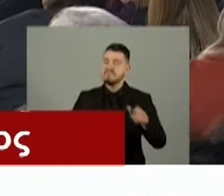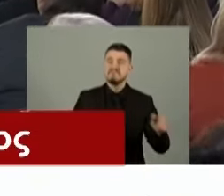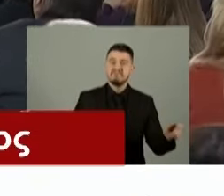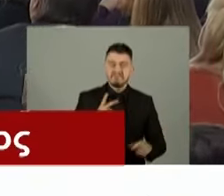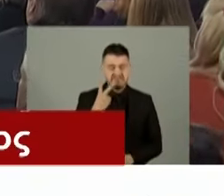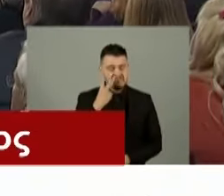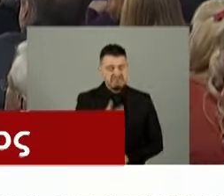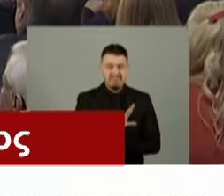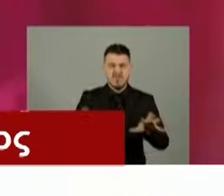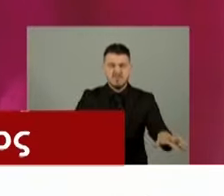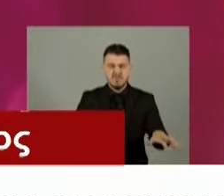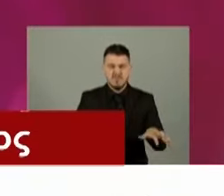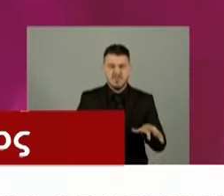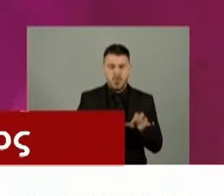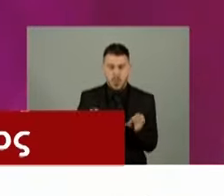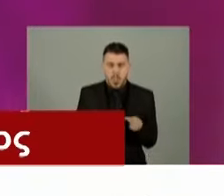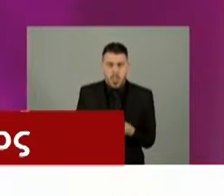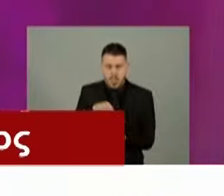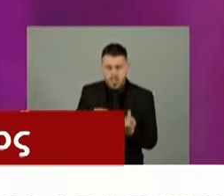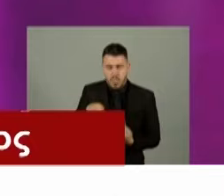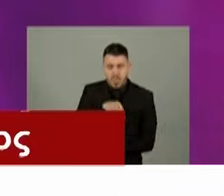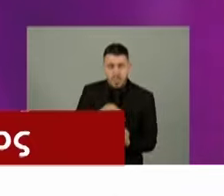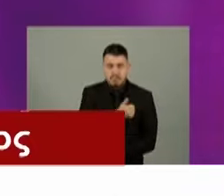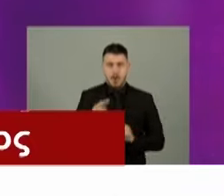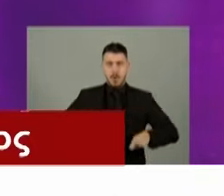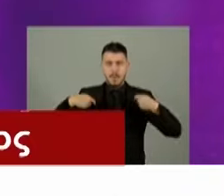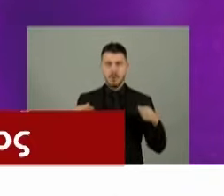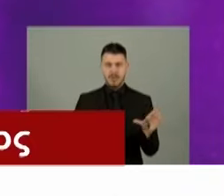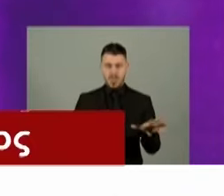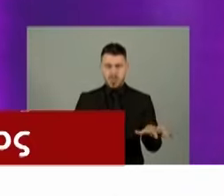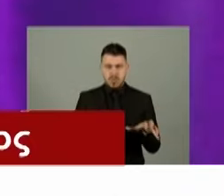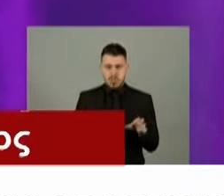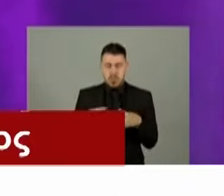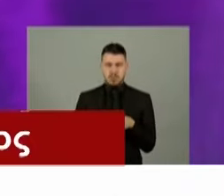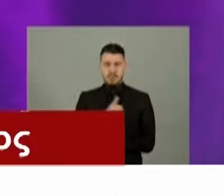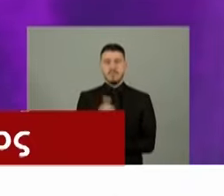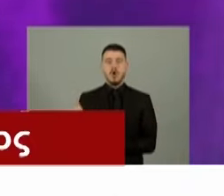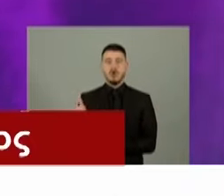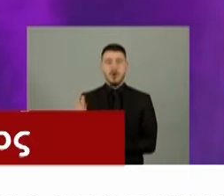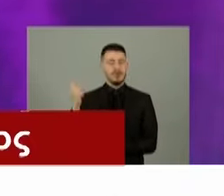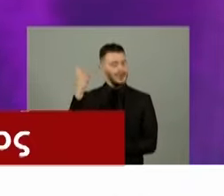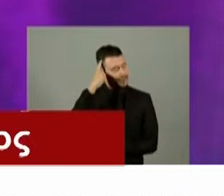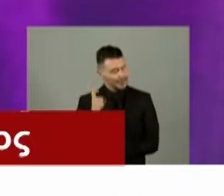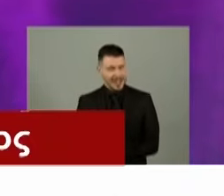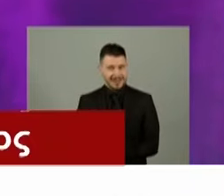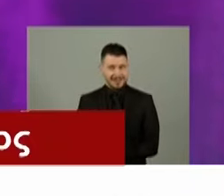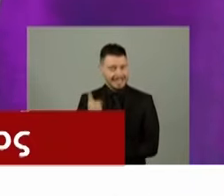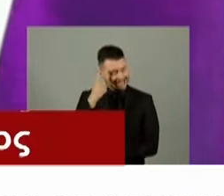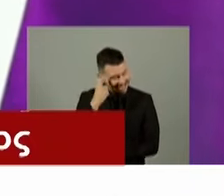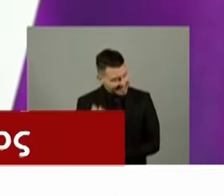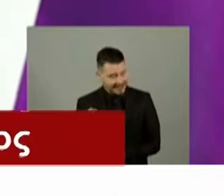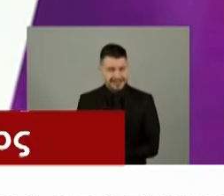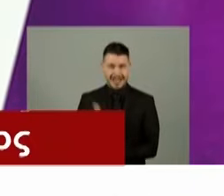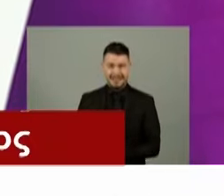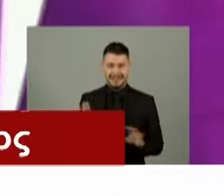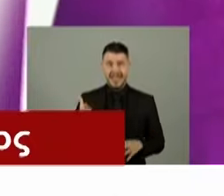φορά... Δεν πιστεύει ότι θα χάσει. Δεν πιστεύει ότι θα χάσει. Ναι. Πιστεύει ότι θα χάσει. Κοιτάξτε, τώρα